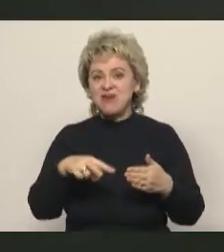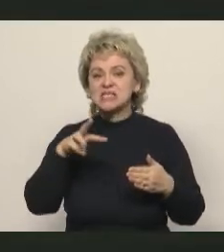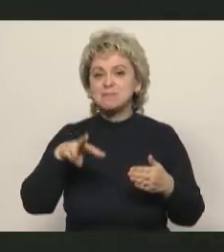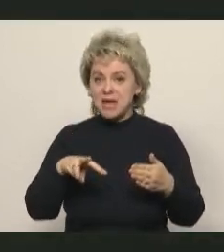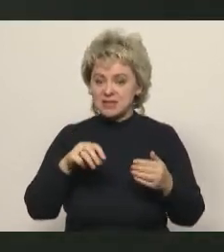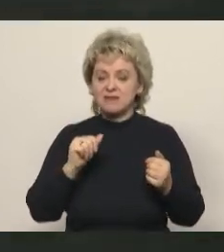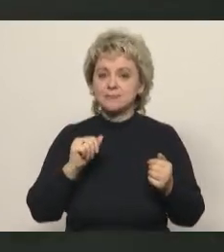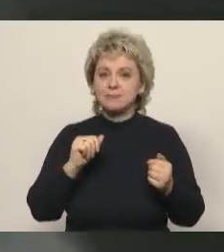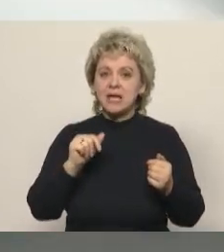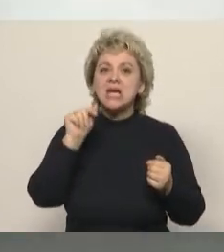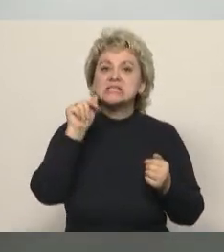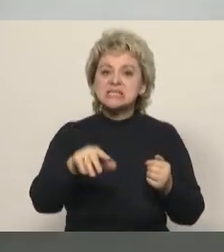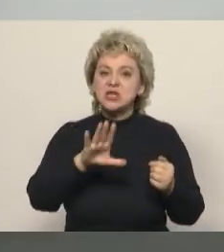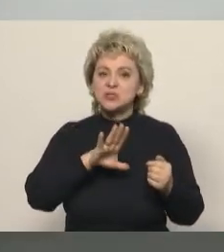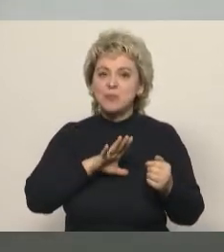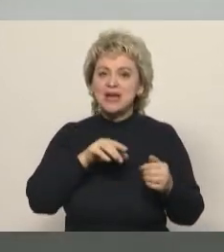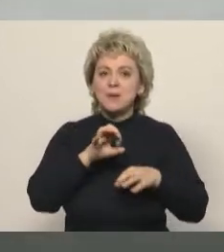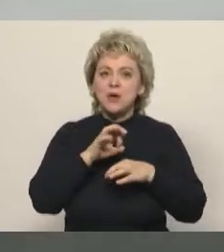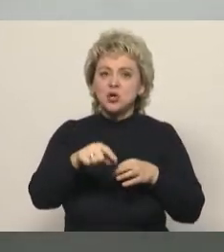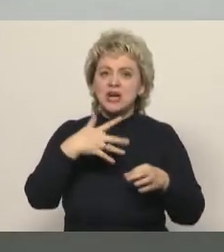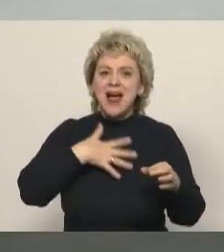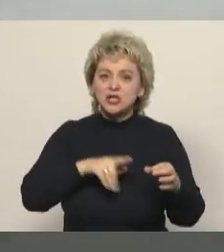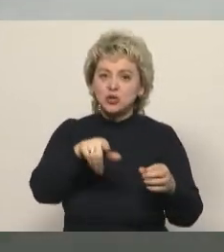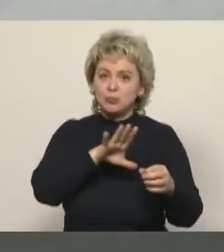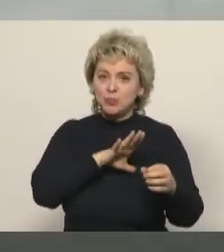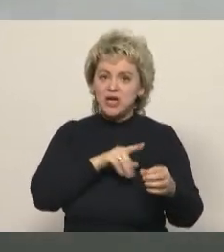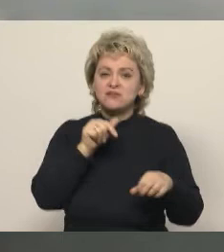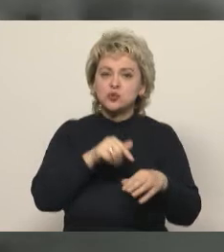метров. Здесь стали приводить раненых в чувство.